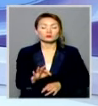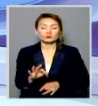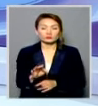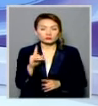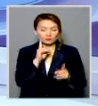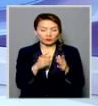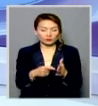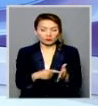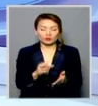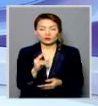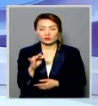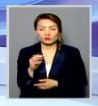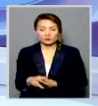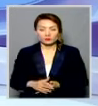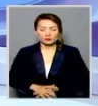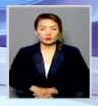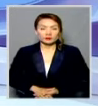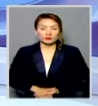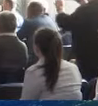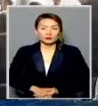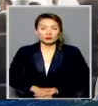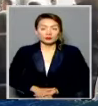отчетном собрании акима района.